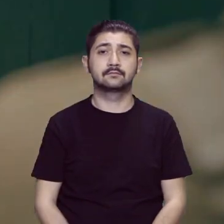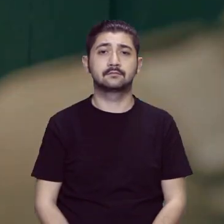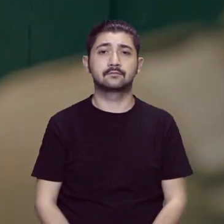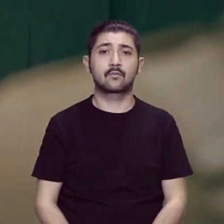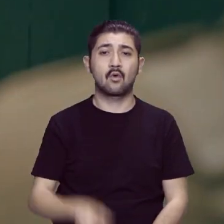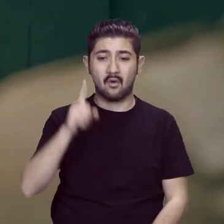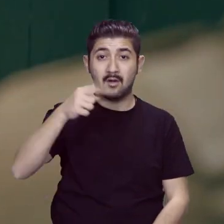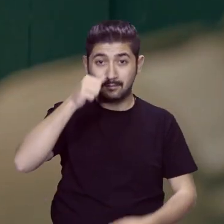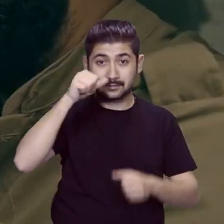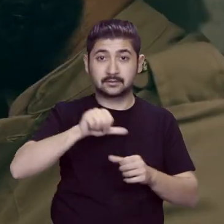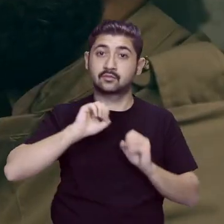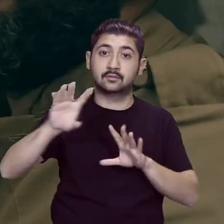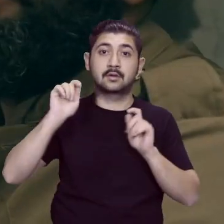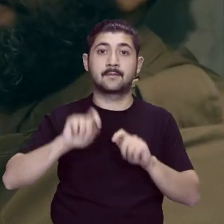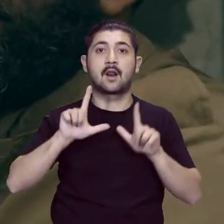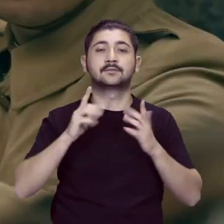Oraya yakıt götürmemiz gerek.